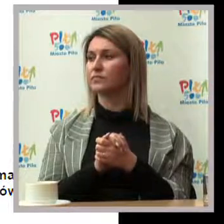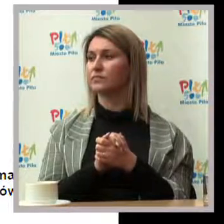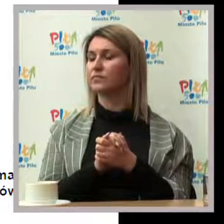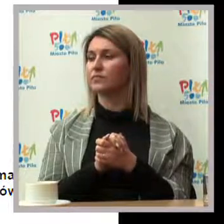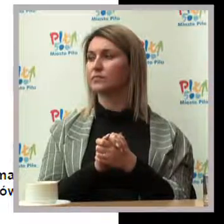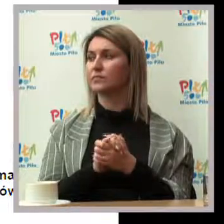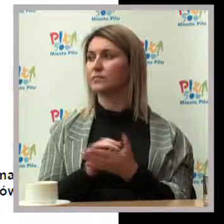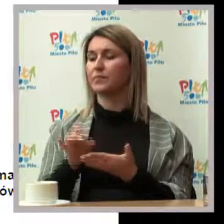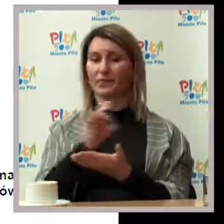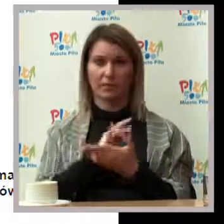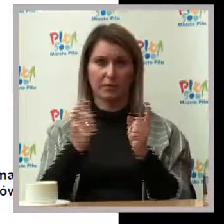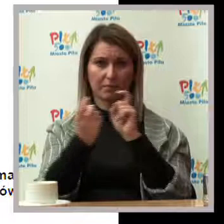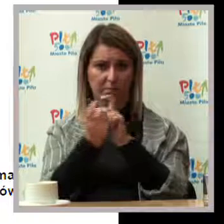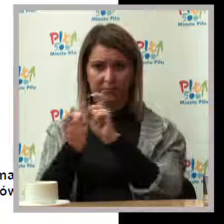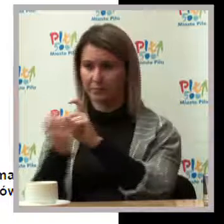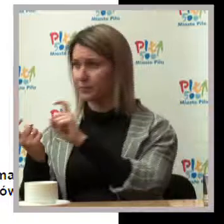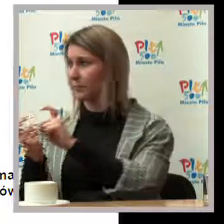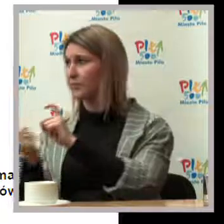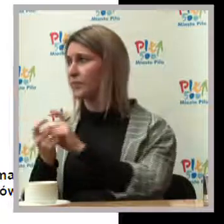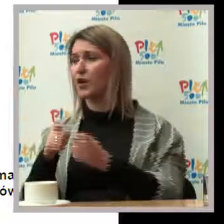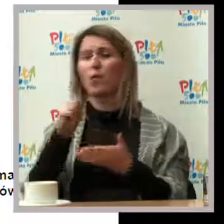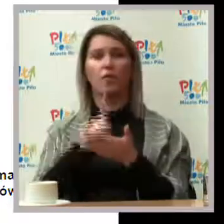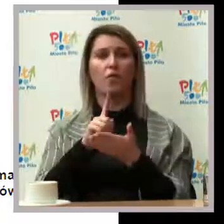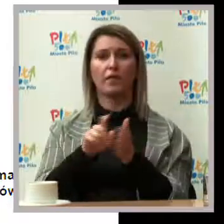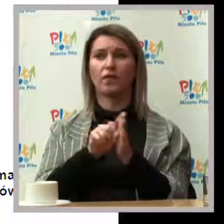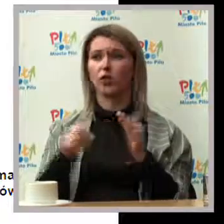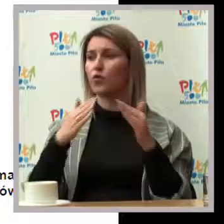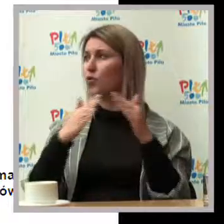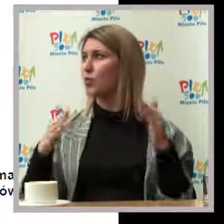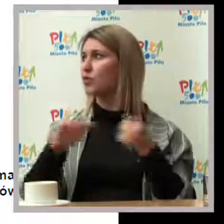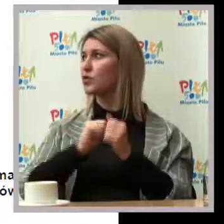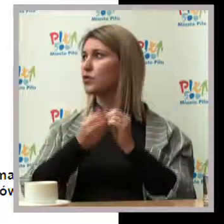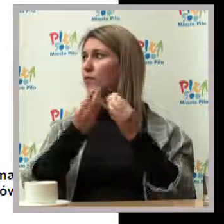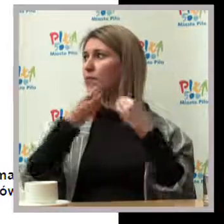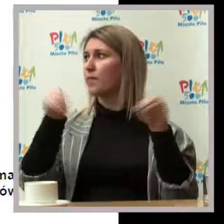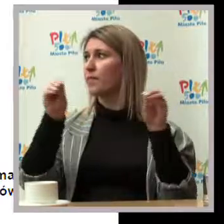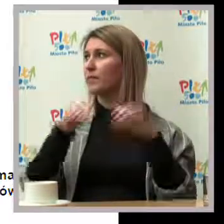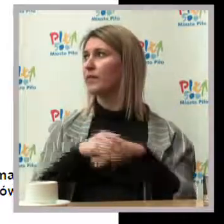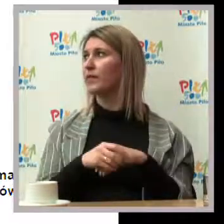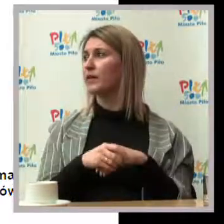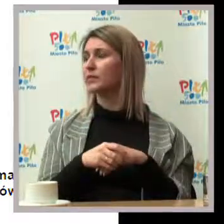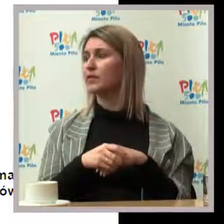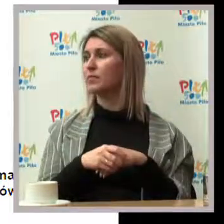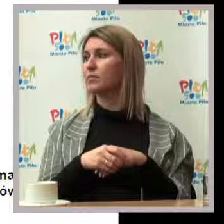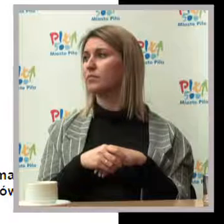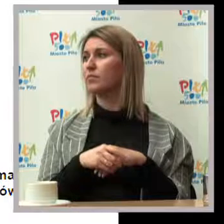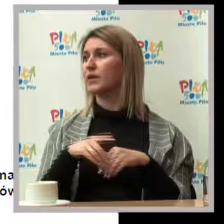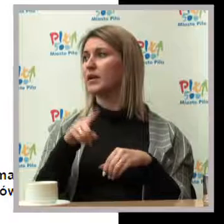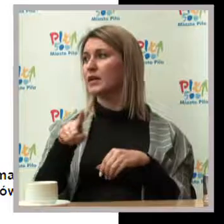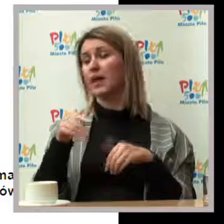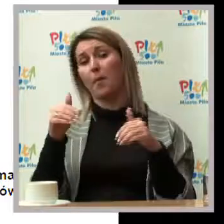gmin ościennych również stawki podatku od nieruchomości są zdecydowanie większe. Wówczas można byłoby